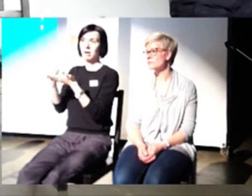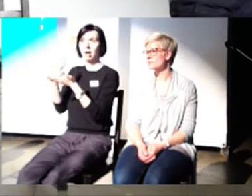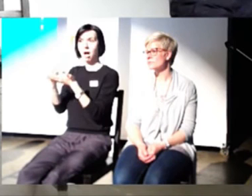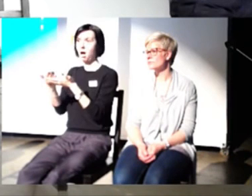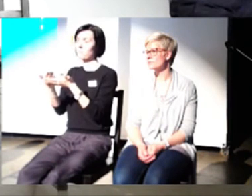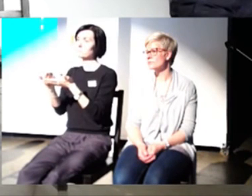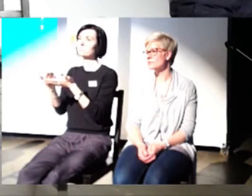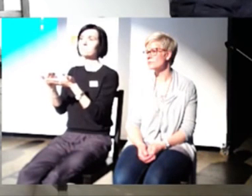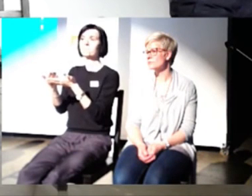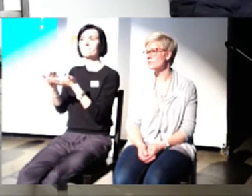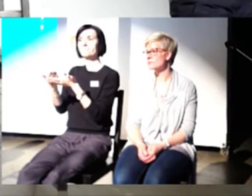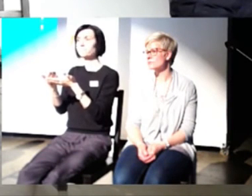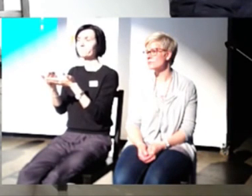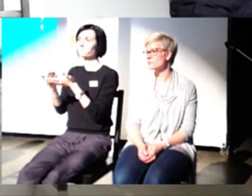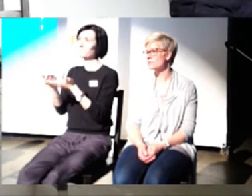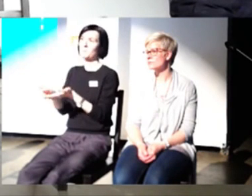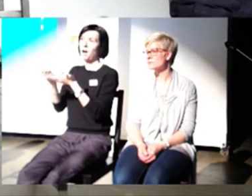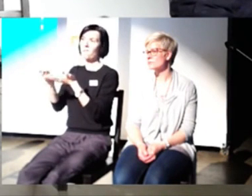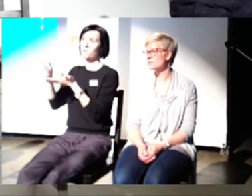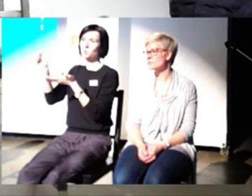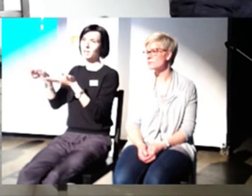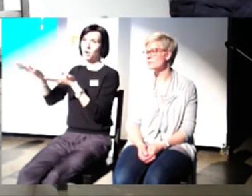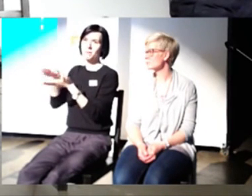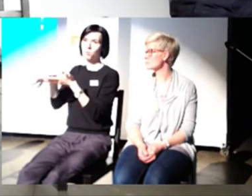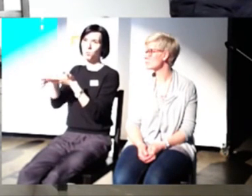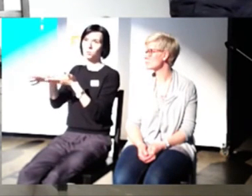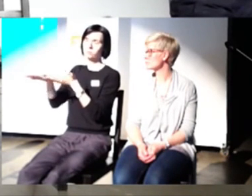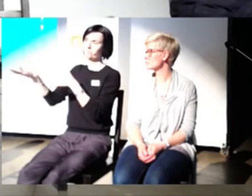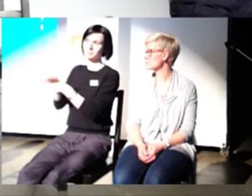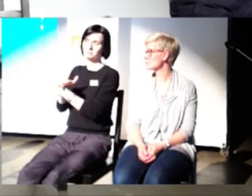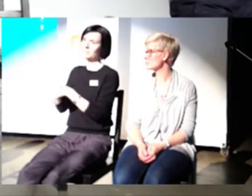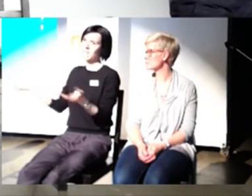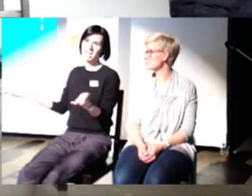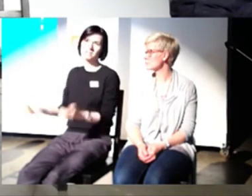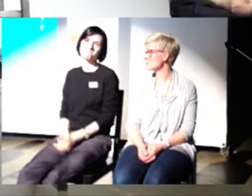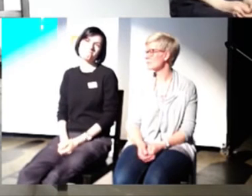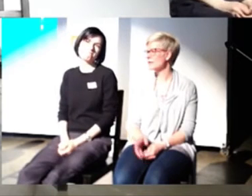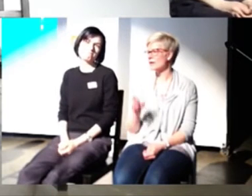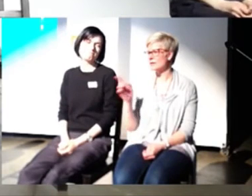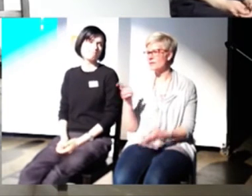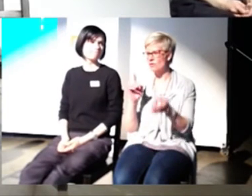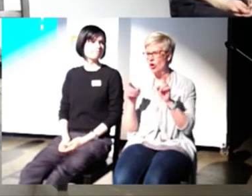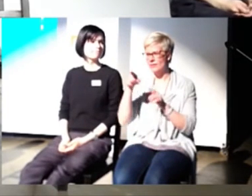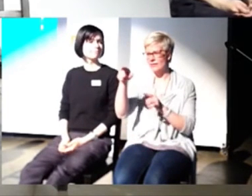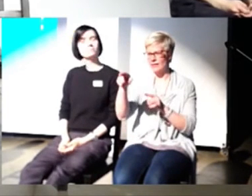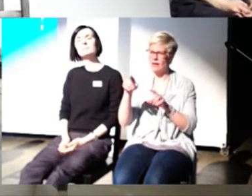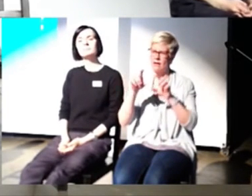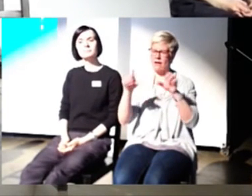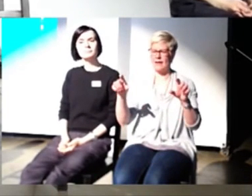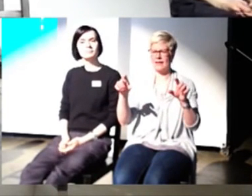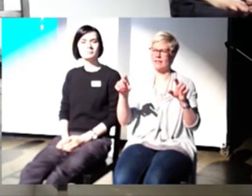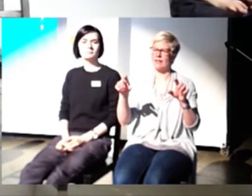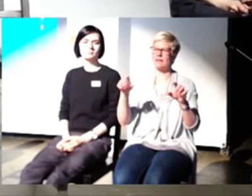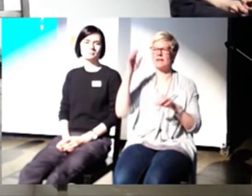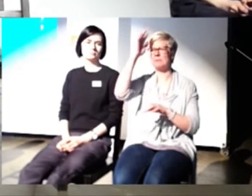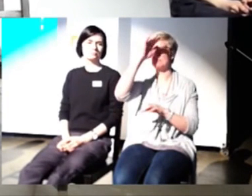ei suoraan niitä varmastikaan kata. Niin sitä ei ole ehkä jouduttu sillain miettimään, mutta tai